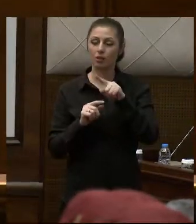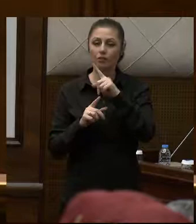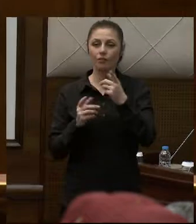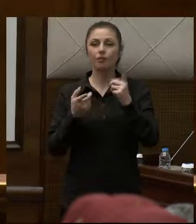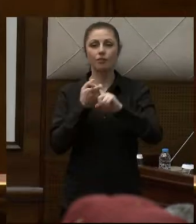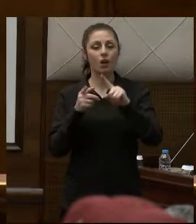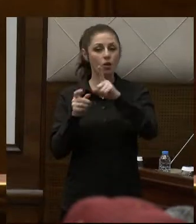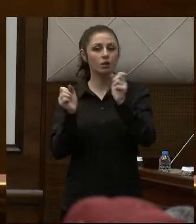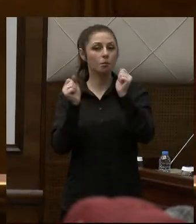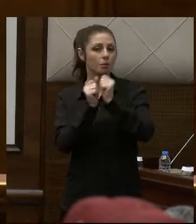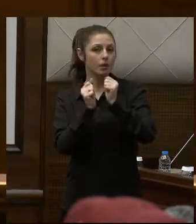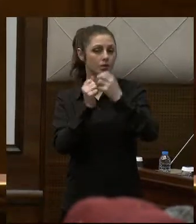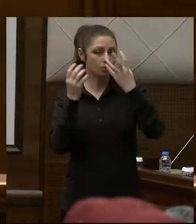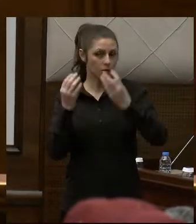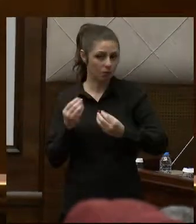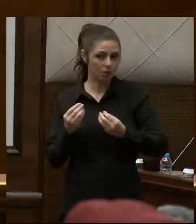yandaşları